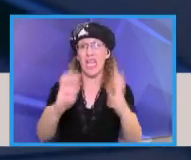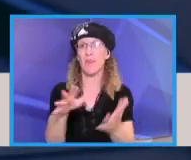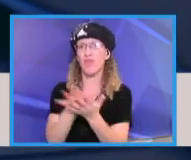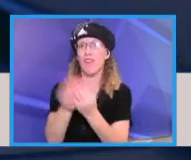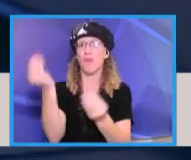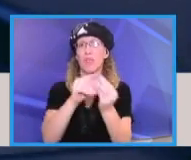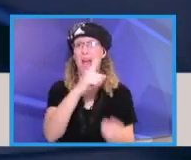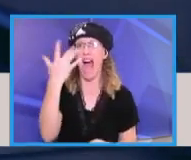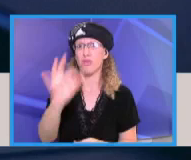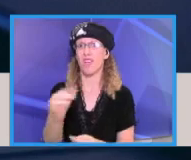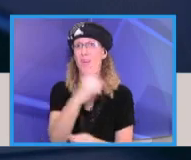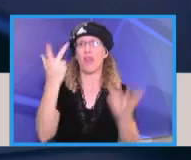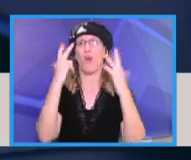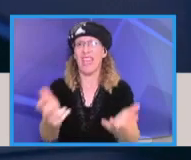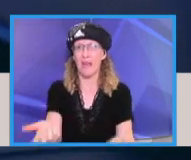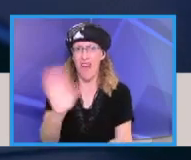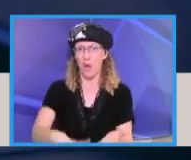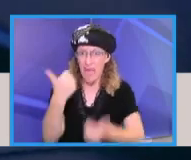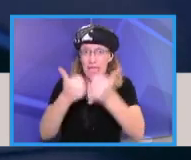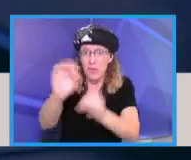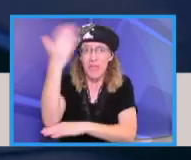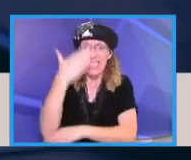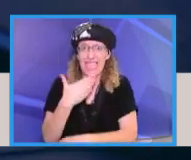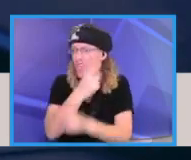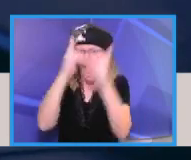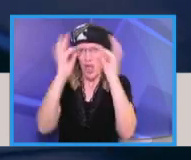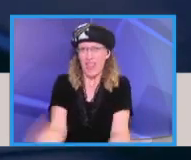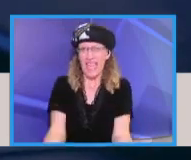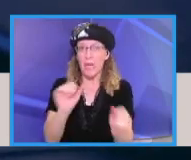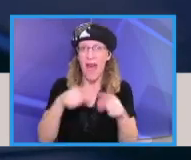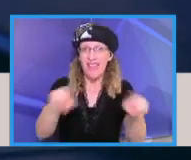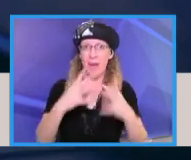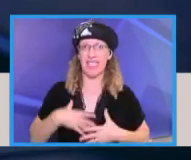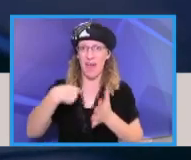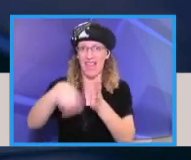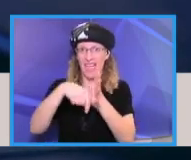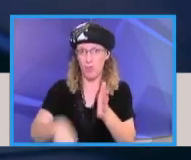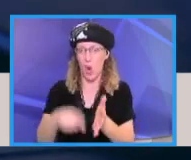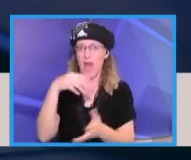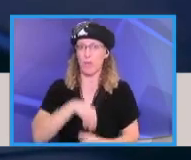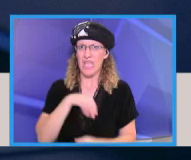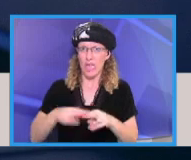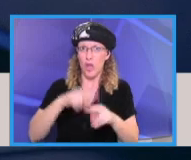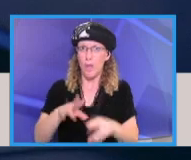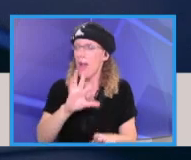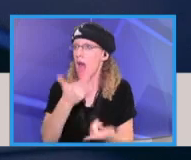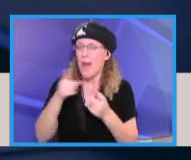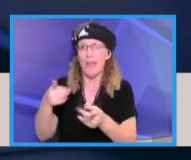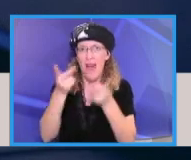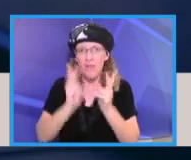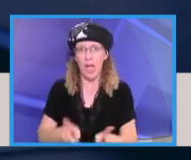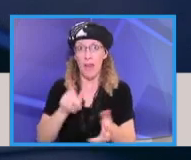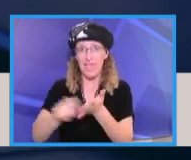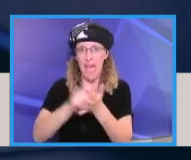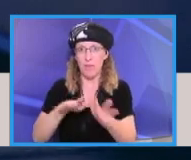150 ושוטף פלוס 180, מכרזים של מדינת ישראל. זה לא הגיוני. אם אתם רציתם לתקן פה את המוסר תשלומים, איך עדיין אתם מאפשרים למשרד